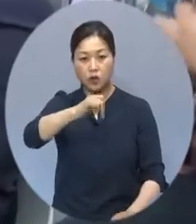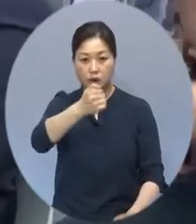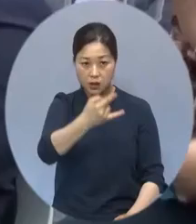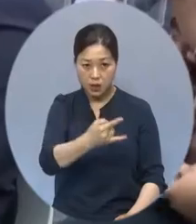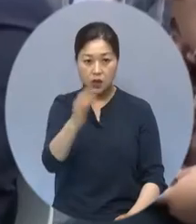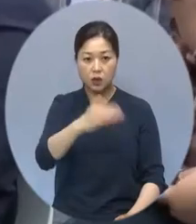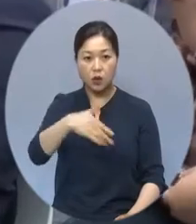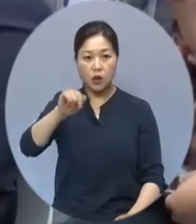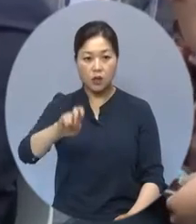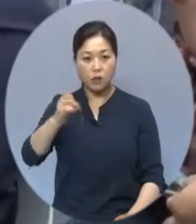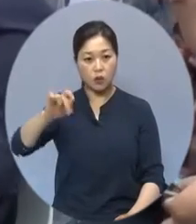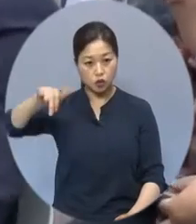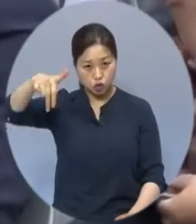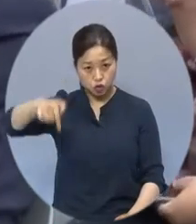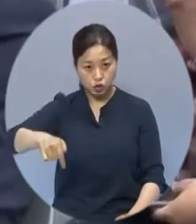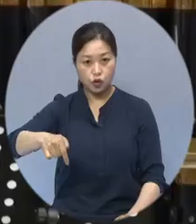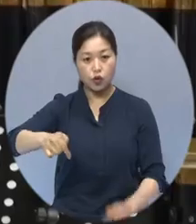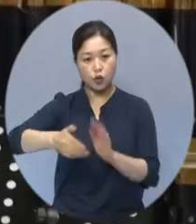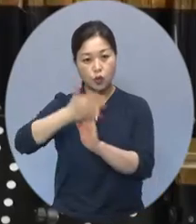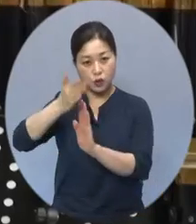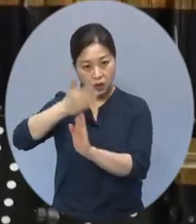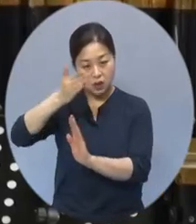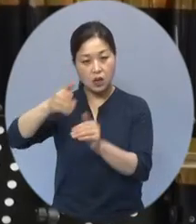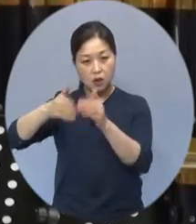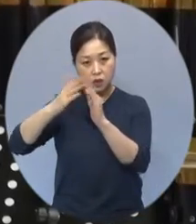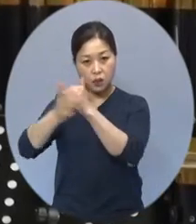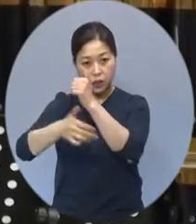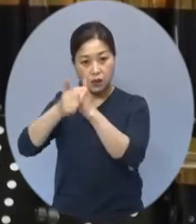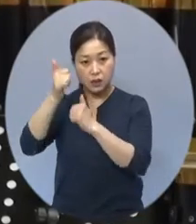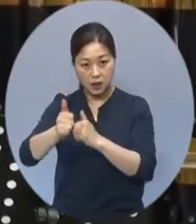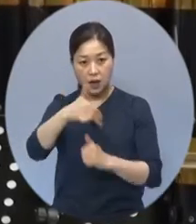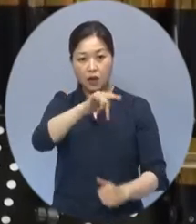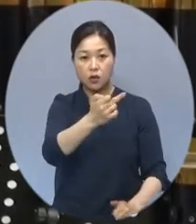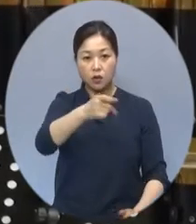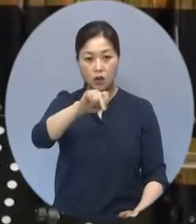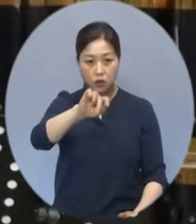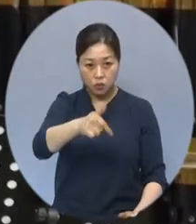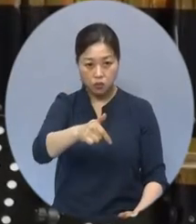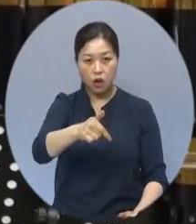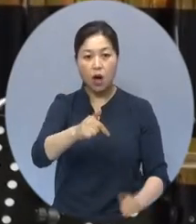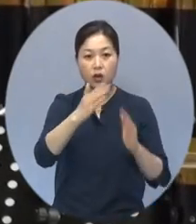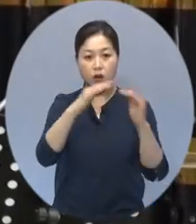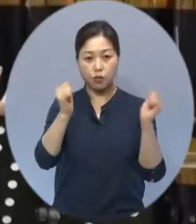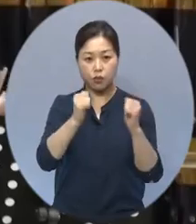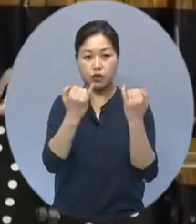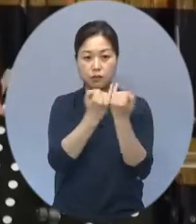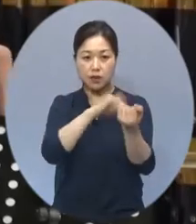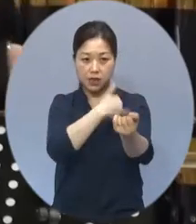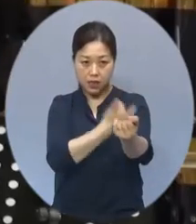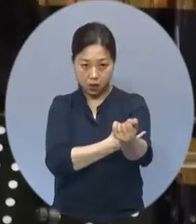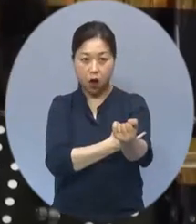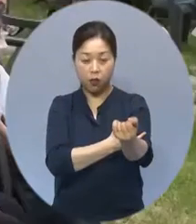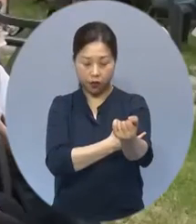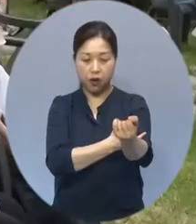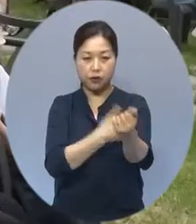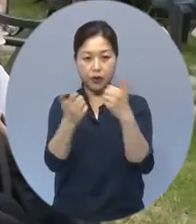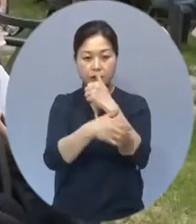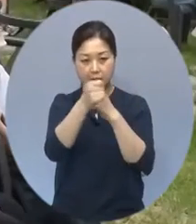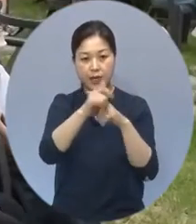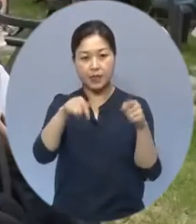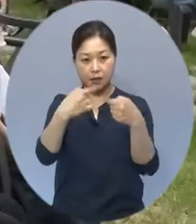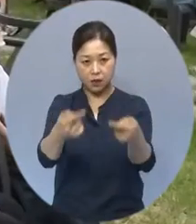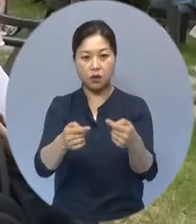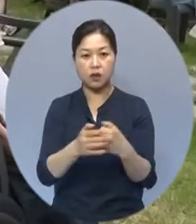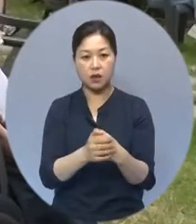김원주 전주시의회 도시건설위원장, 송경숙 전북여성인권지원센터 이사장 등이 참석한 가운데 선미촌